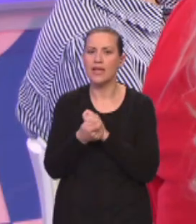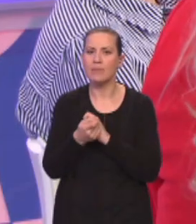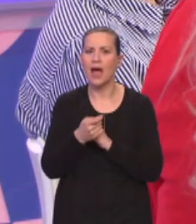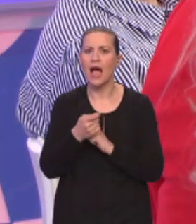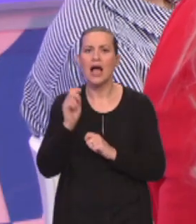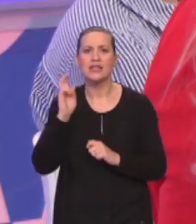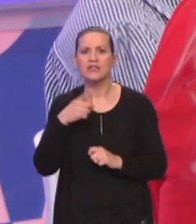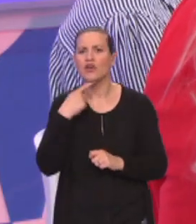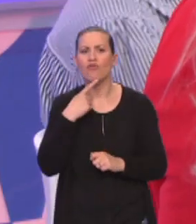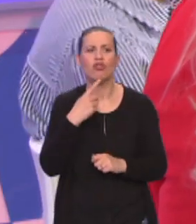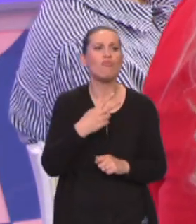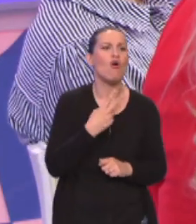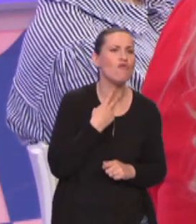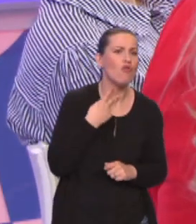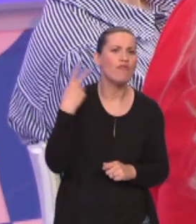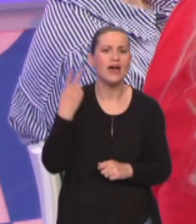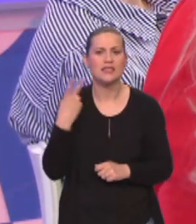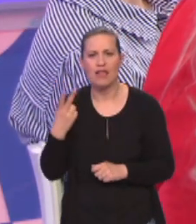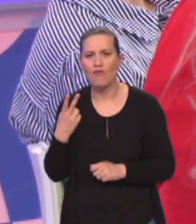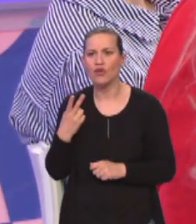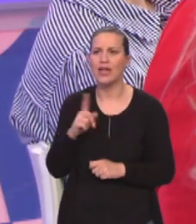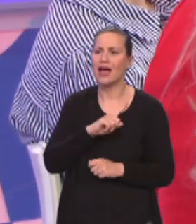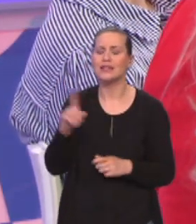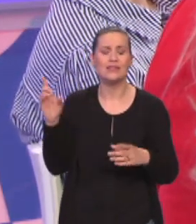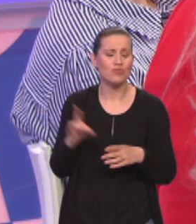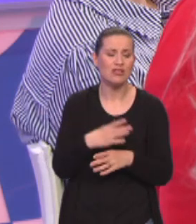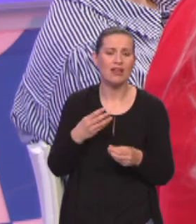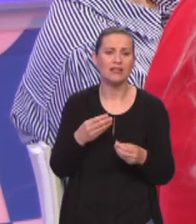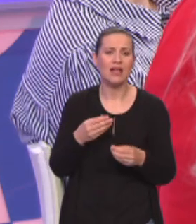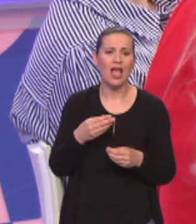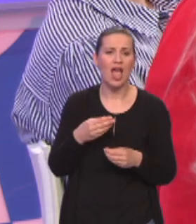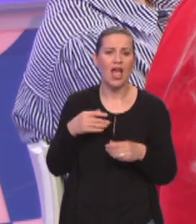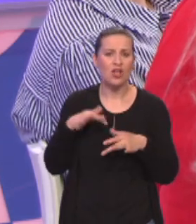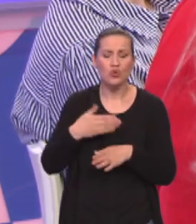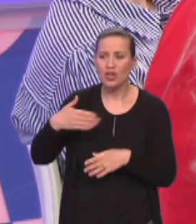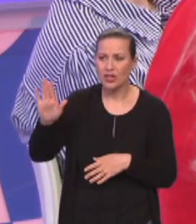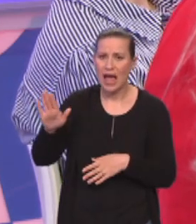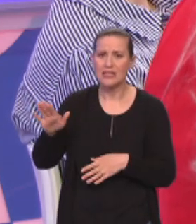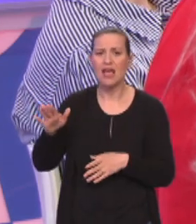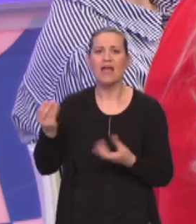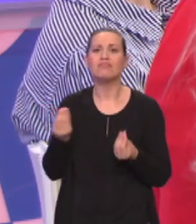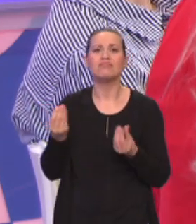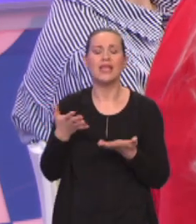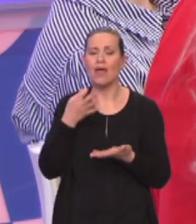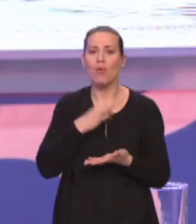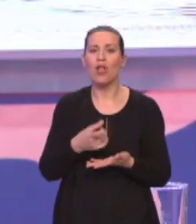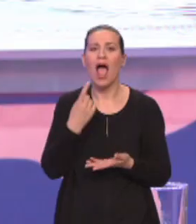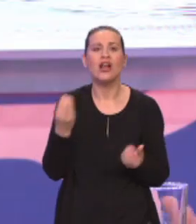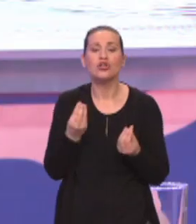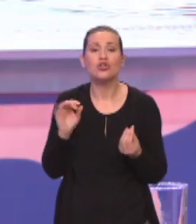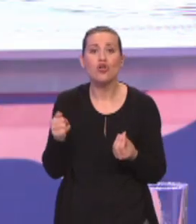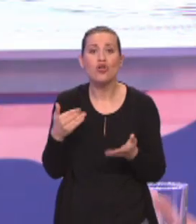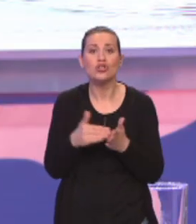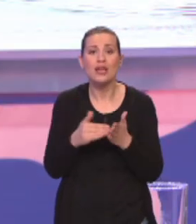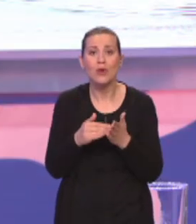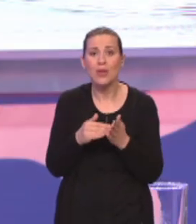usta Vukovara i Slavonije i nesretni smo što ljudi odlaze negdje gdje je nešto uređenije. Ali što bi još trebalo upravo u